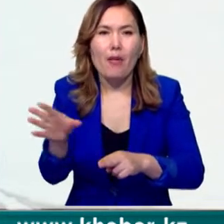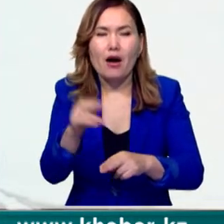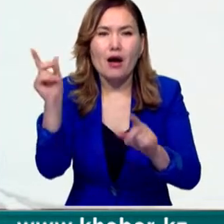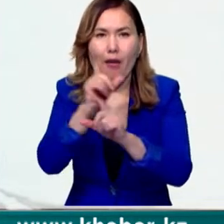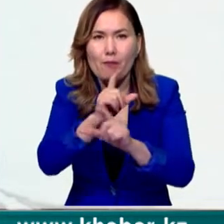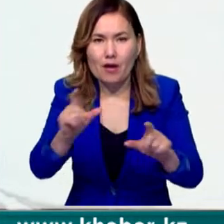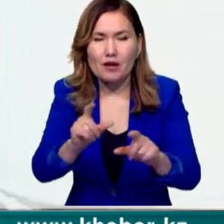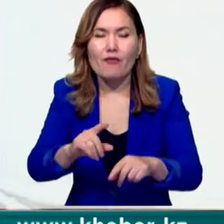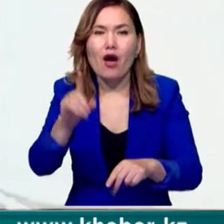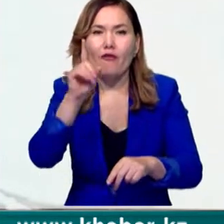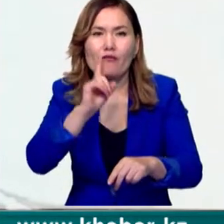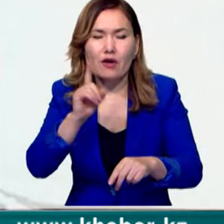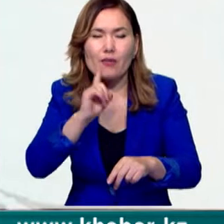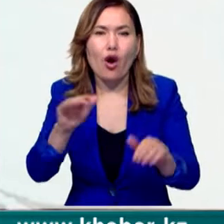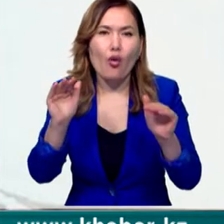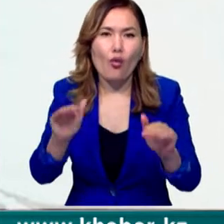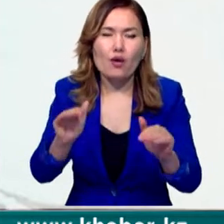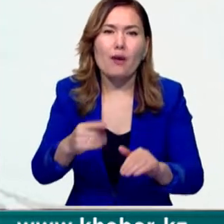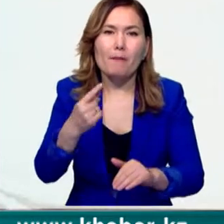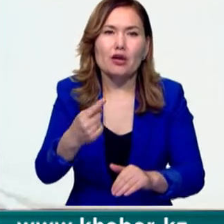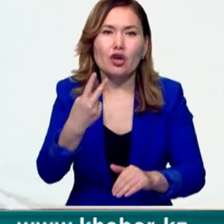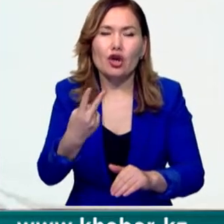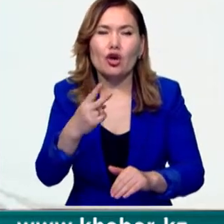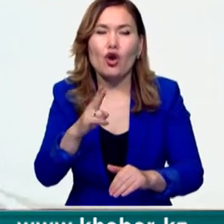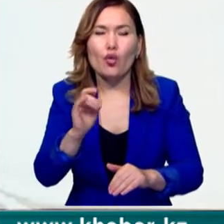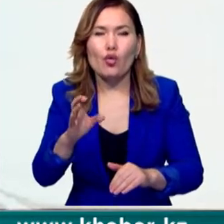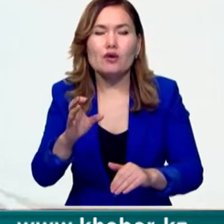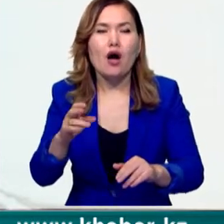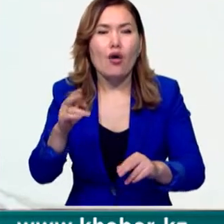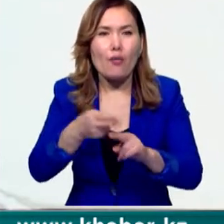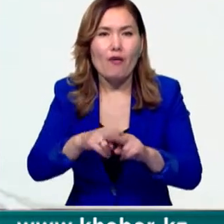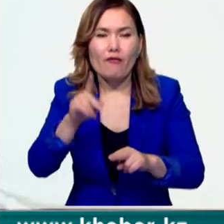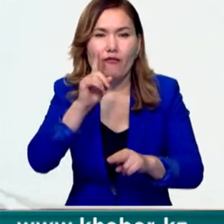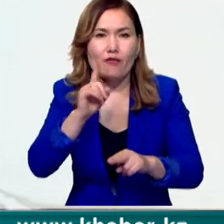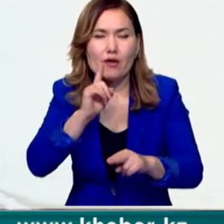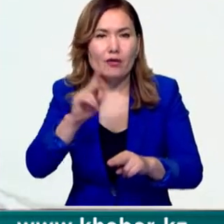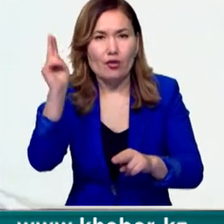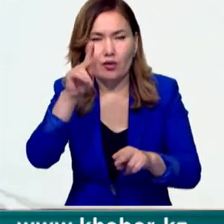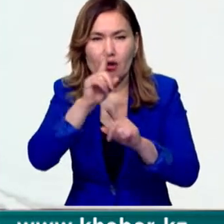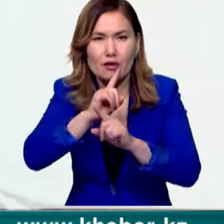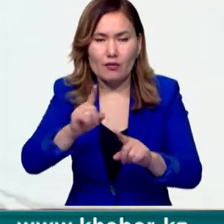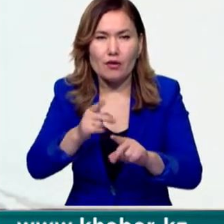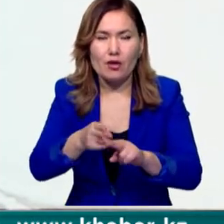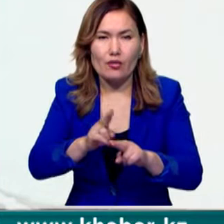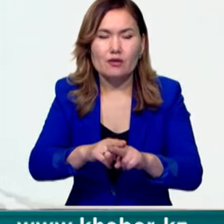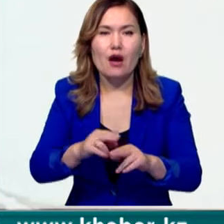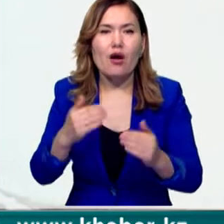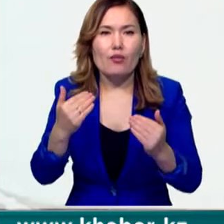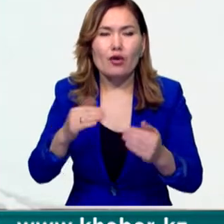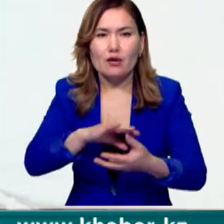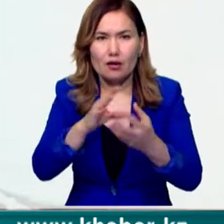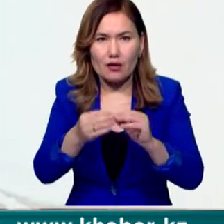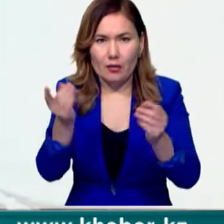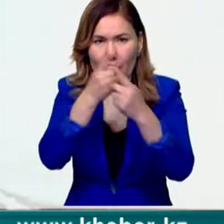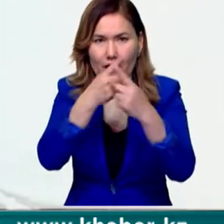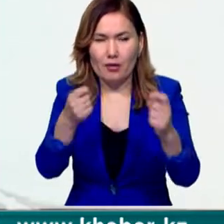үшін, сондай-ақ колледждің 1-ші 2-ші курс студенттері үшін сабақ тоқтатылатындығы хабарланды. Ердәулет